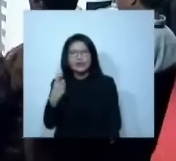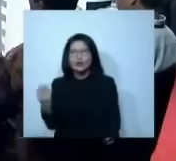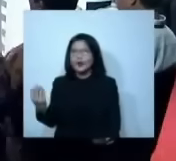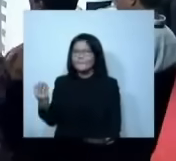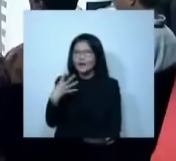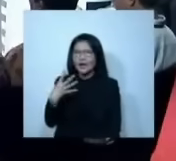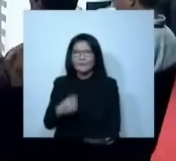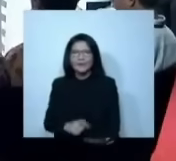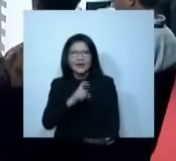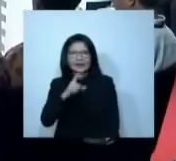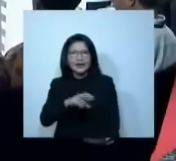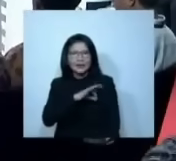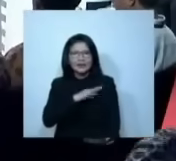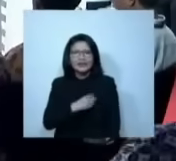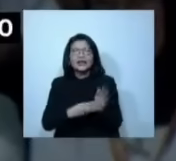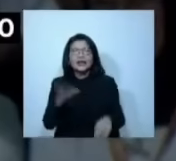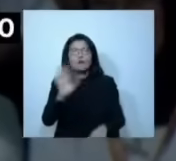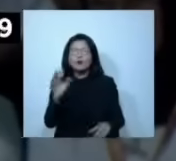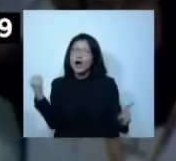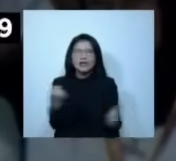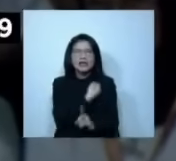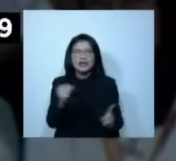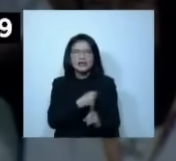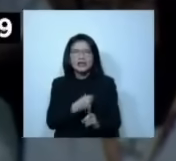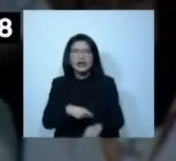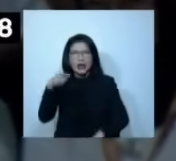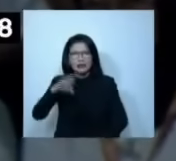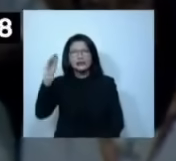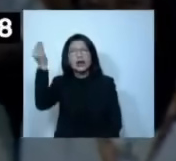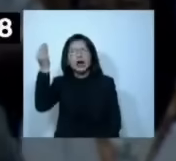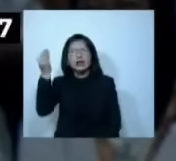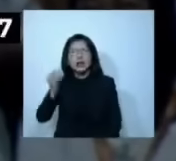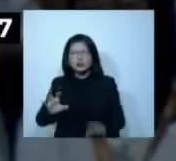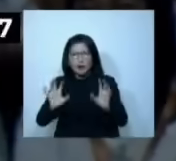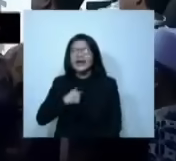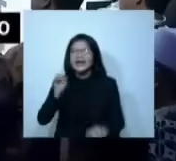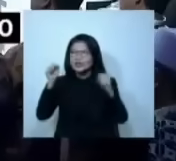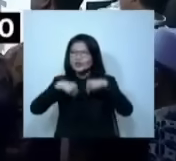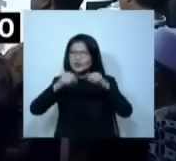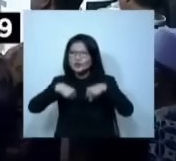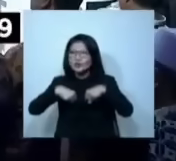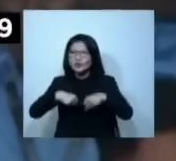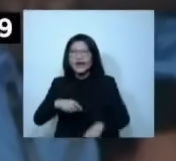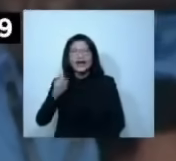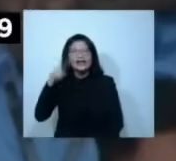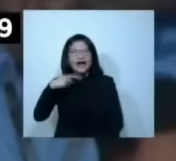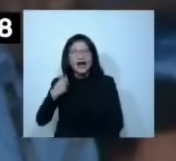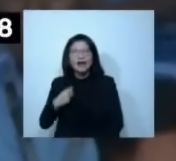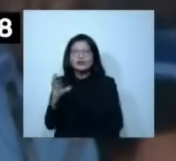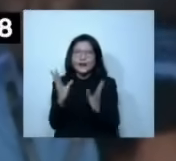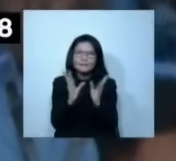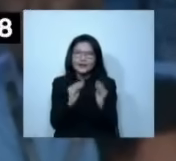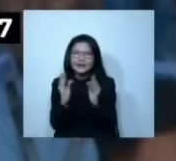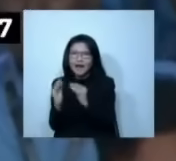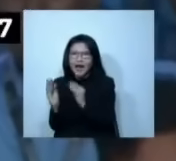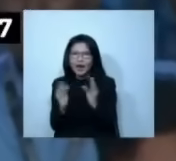bagi Pak Prabowo untuk menjelaskan apa sebenarnya kompromi yang dibangun sebab kita tahu kita tahu meskipun tidak usah dibilang anak